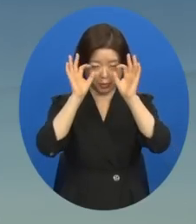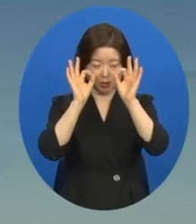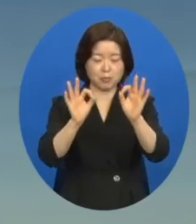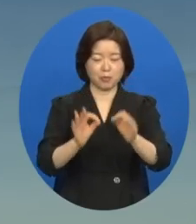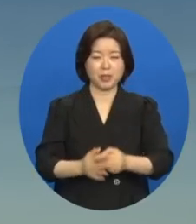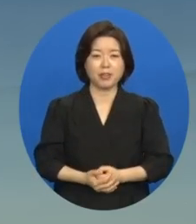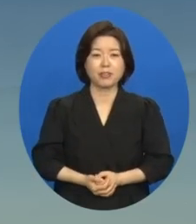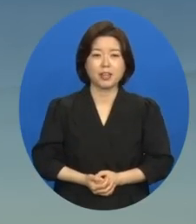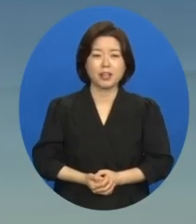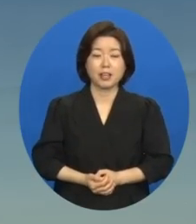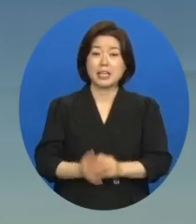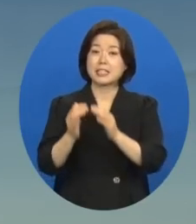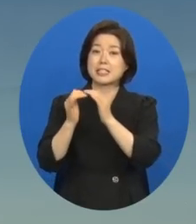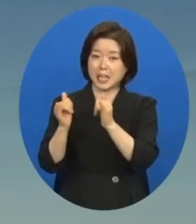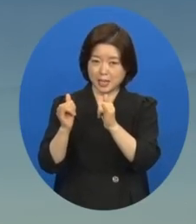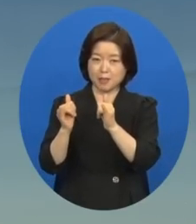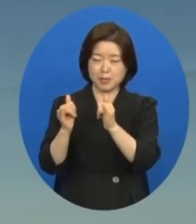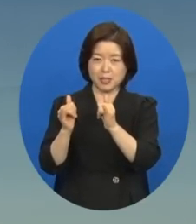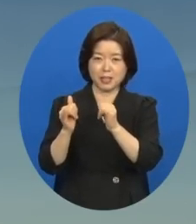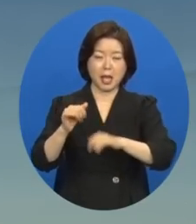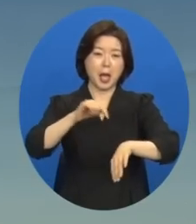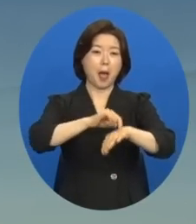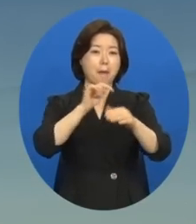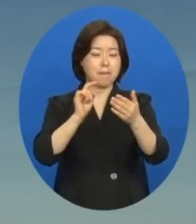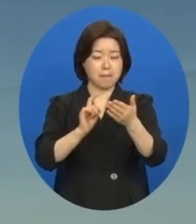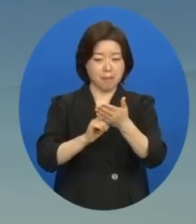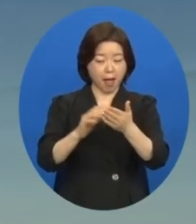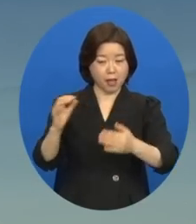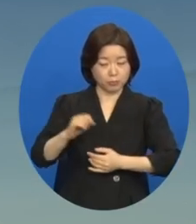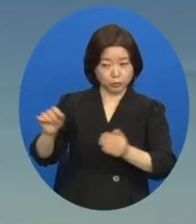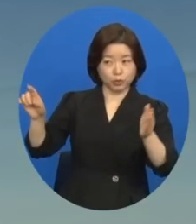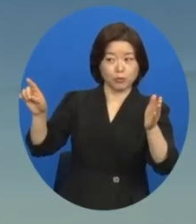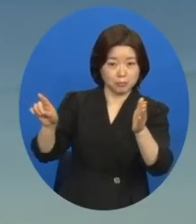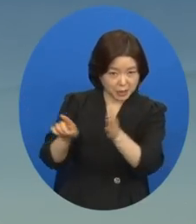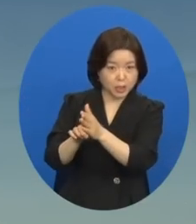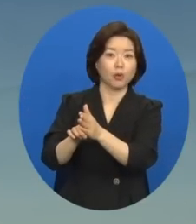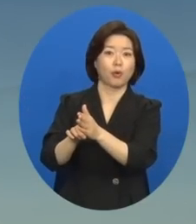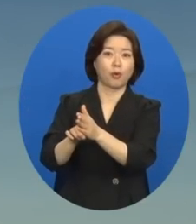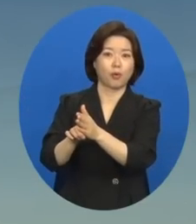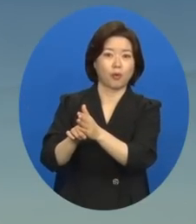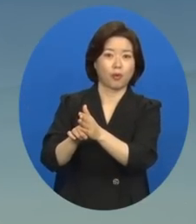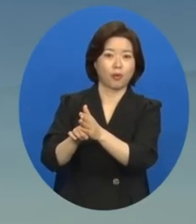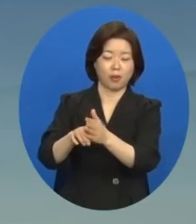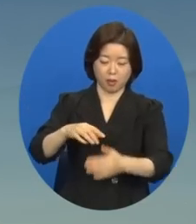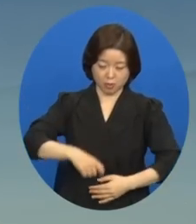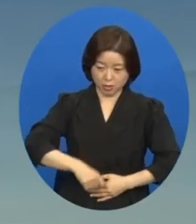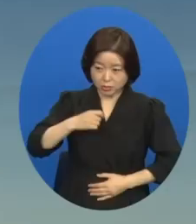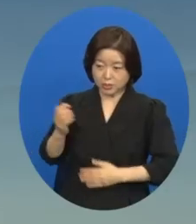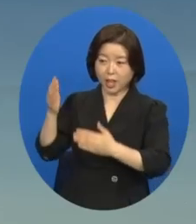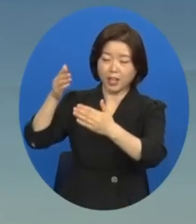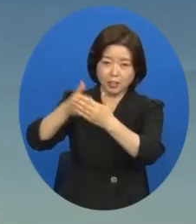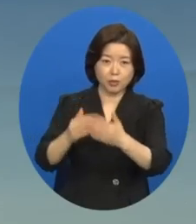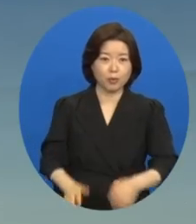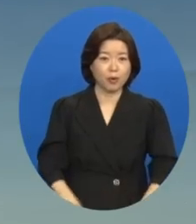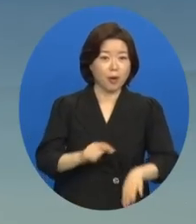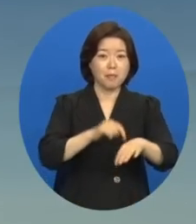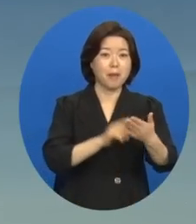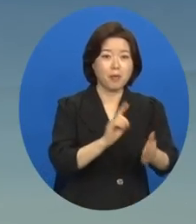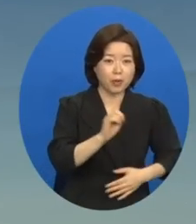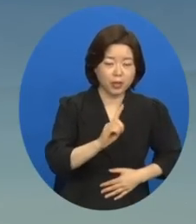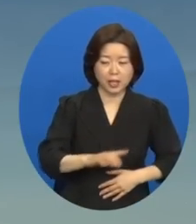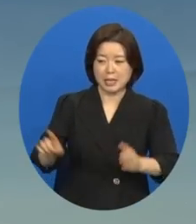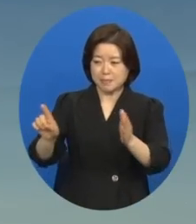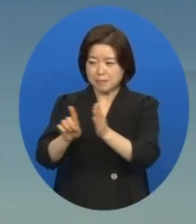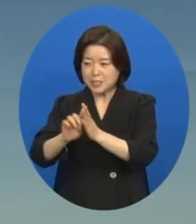보실까요? 사람이 마음으로 믿어 의에 이르고. 마음이 어떻게 된다고요? 믿음이